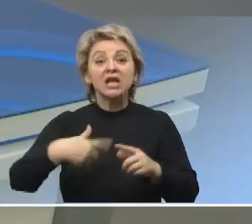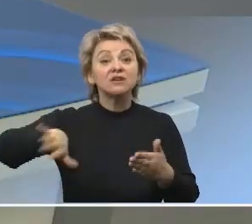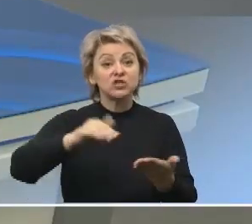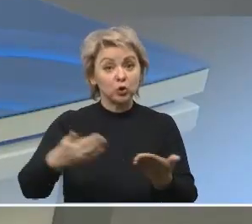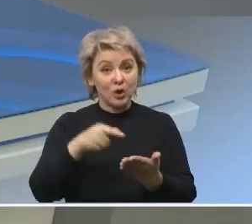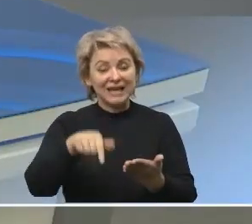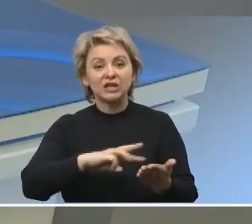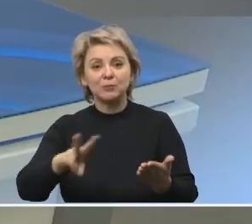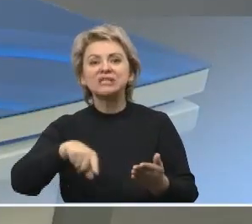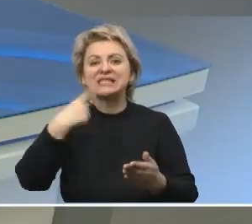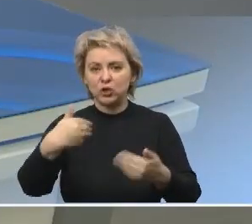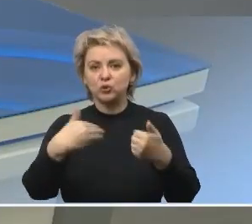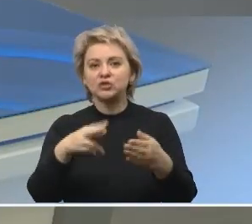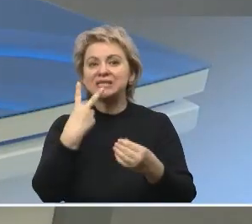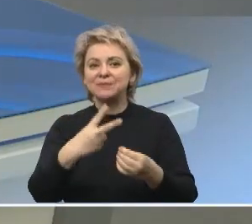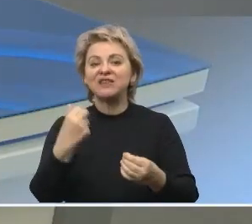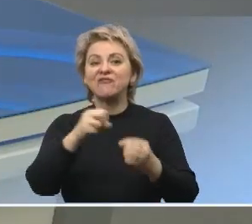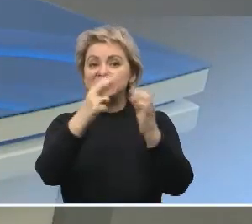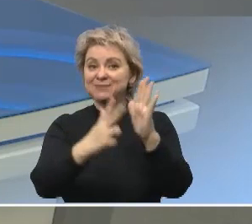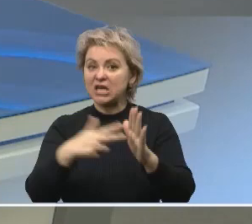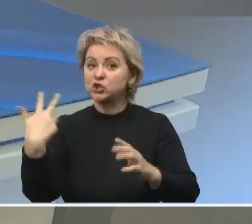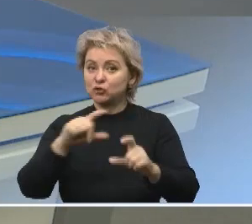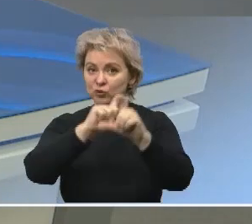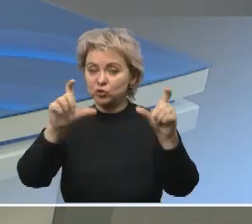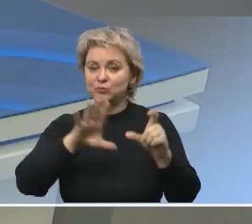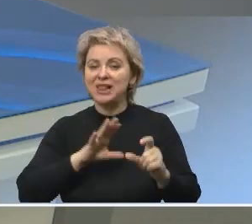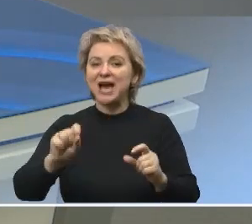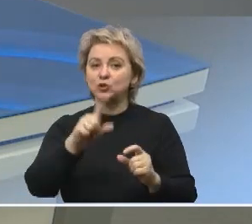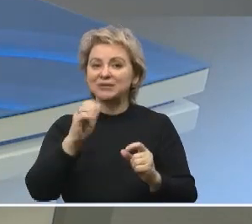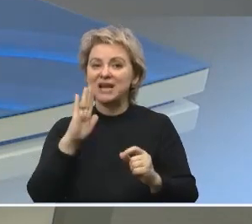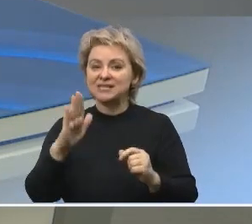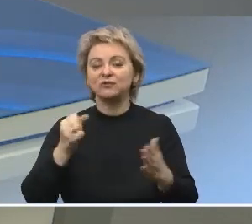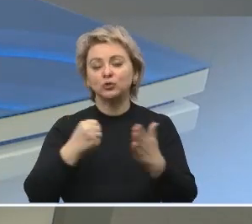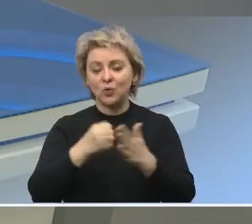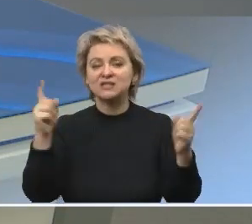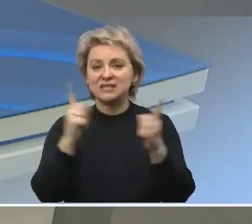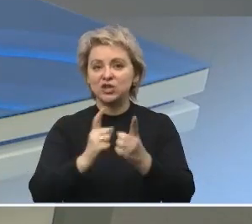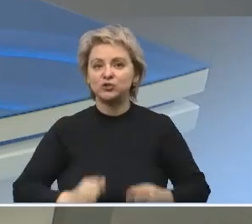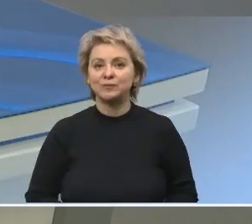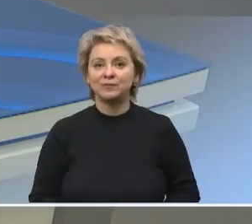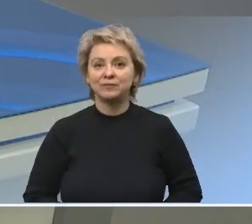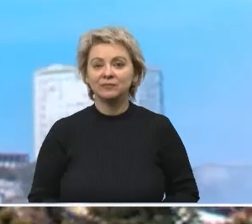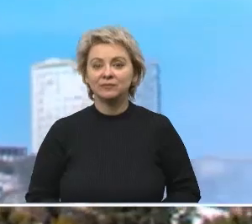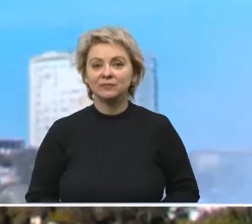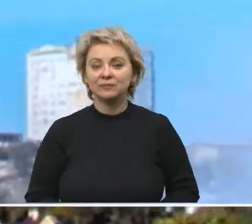Это все новости к этой минуте. Следующий выпуск смотрите в 18:30. В студии был Артем Тарасов. До встречи.